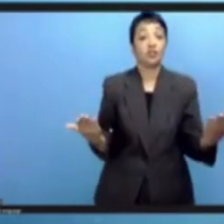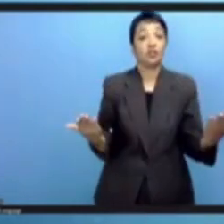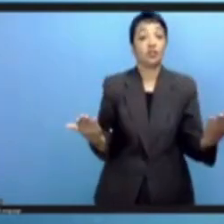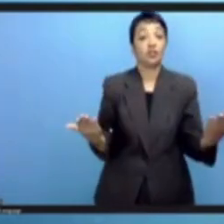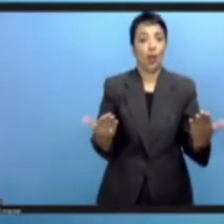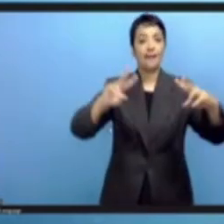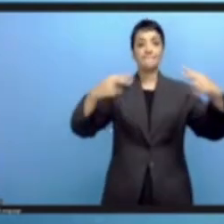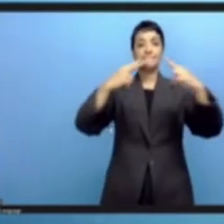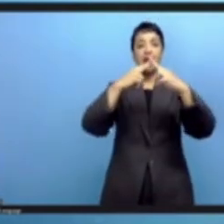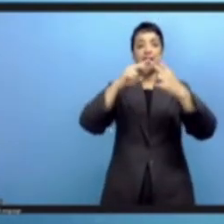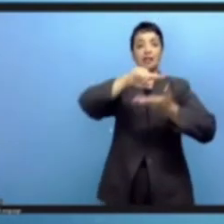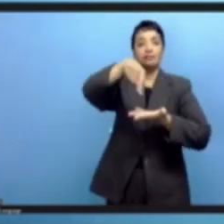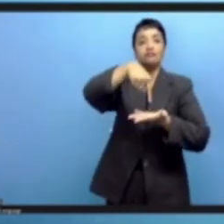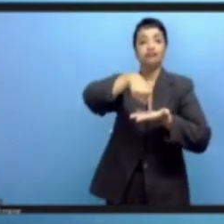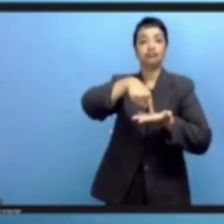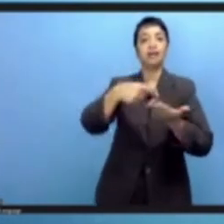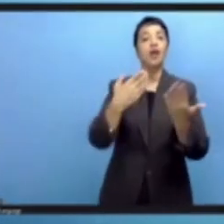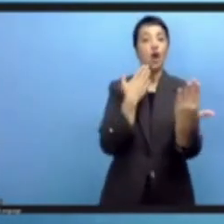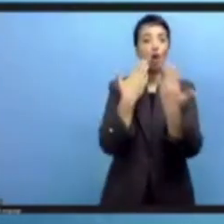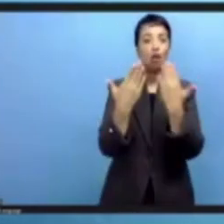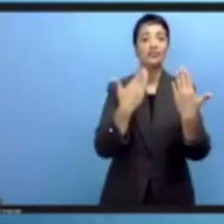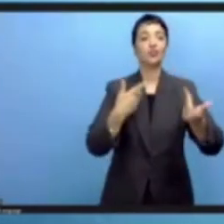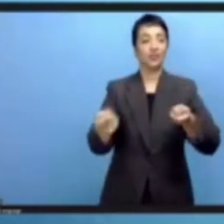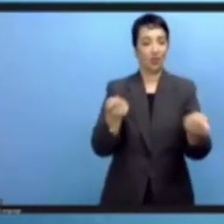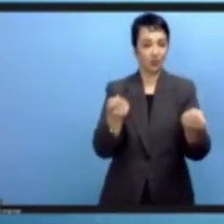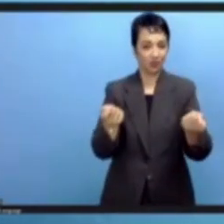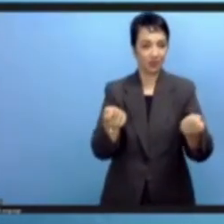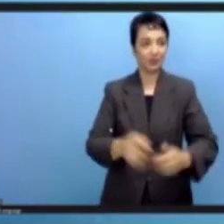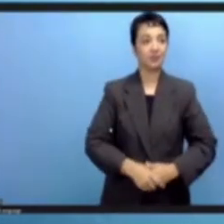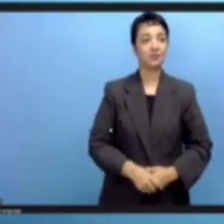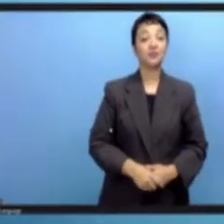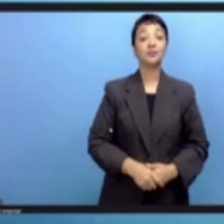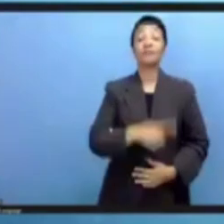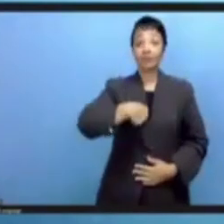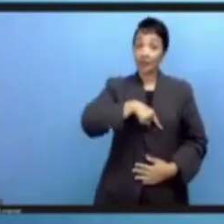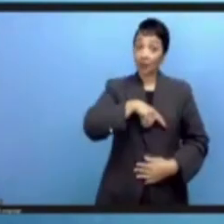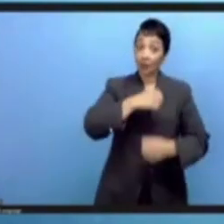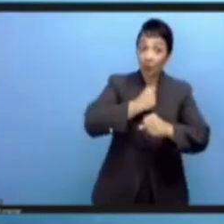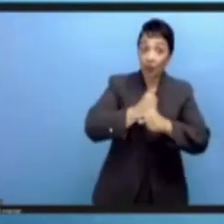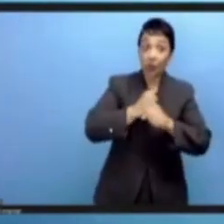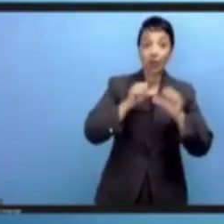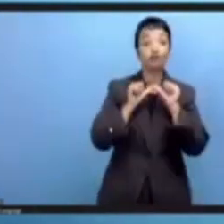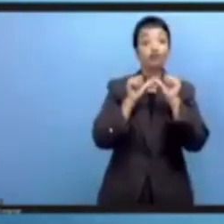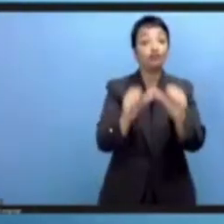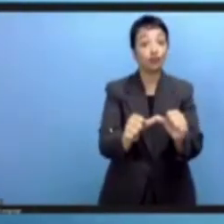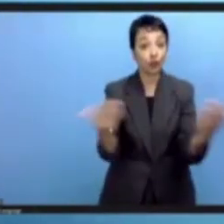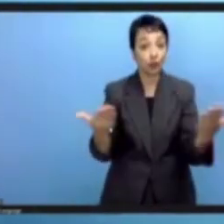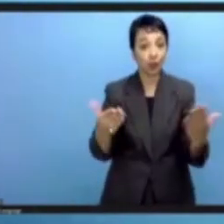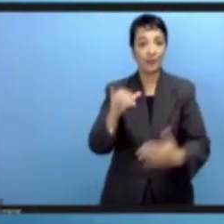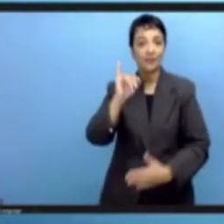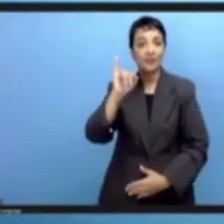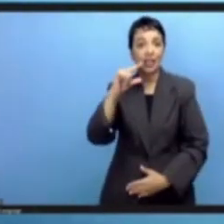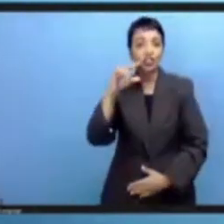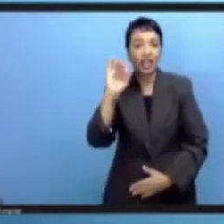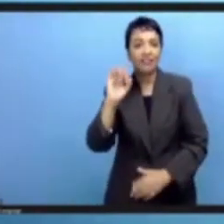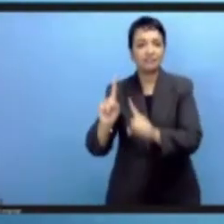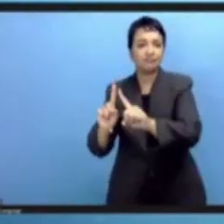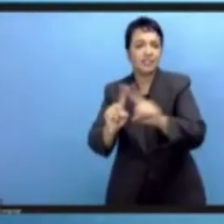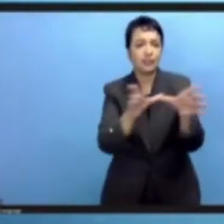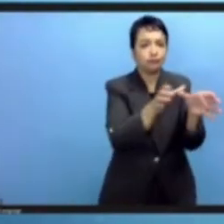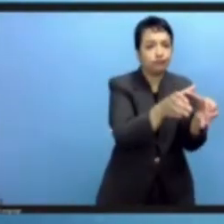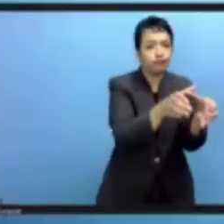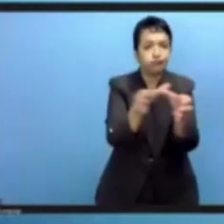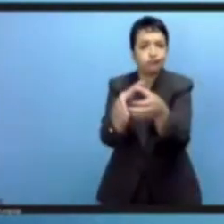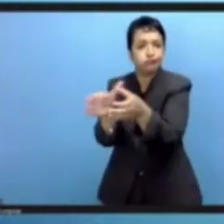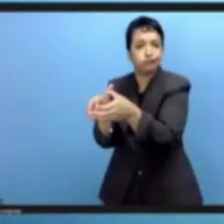l'édition de 2018 au siège de l'UNESCO à Paris. Nous continuons nos efforts et nos travaux avec les parties